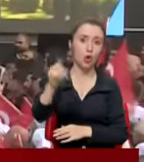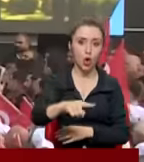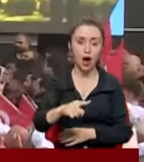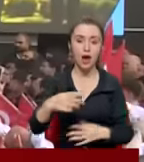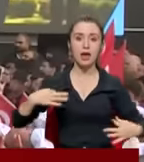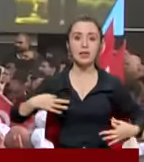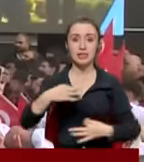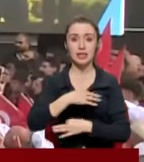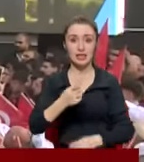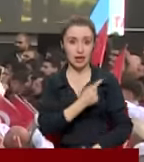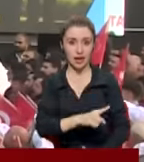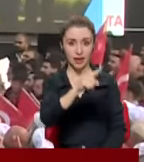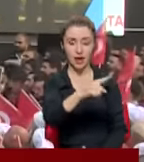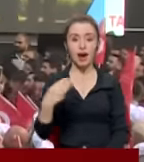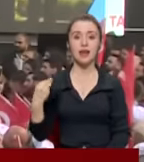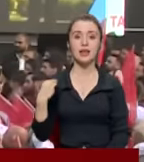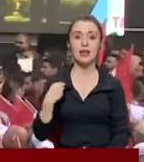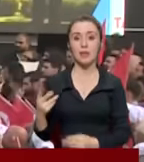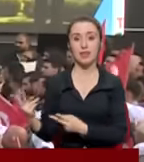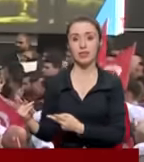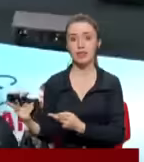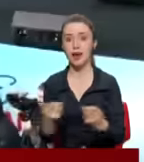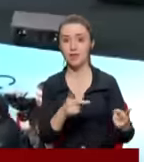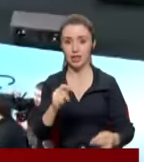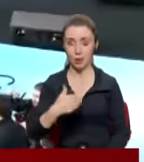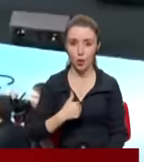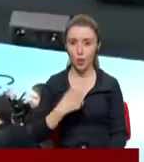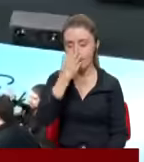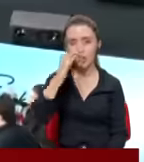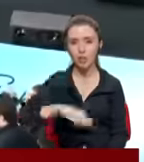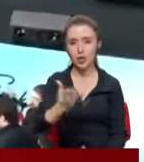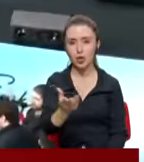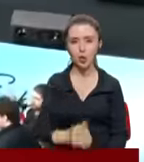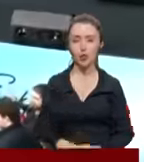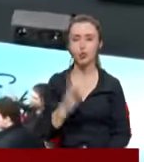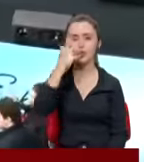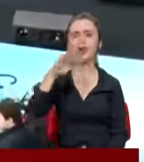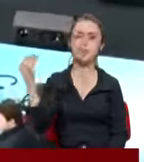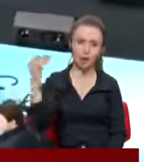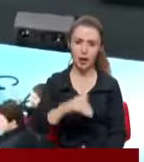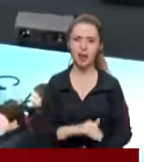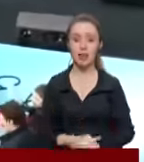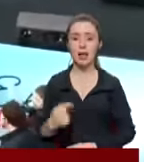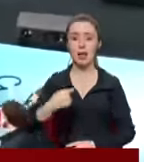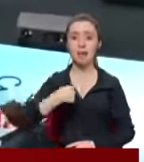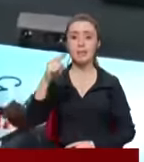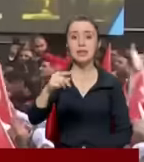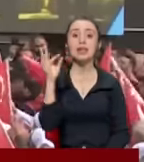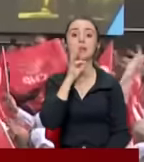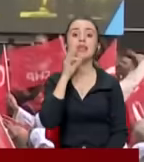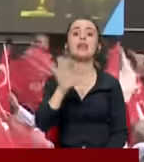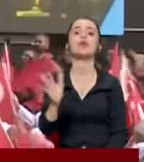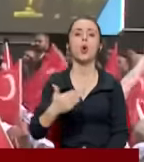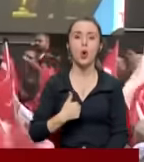sayın adaya yeni bir davette bulunuyorum bekliyorum çekinme Gel biz sana